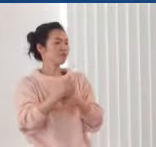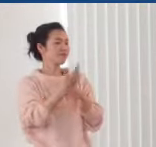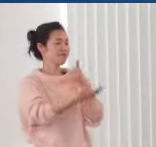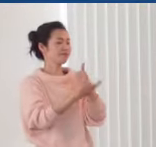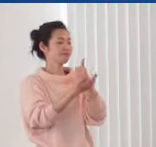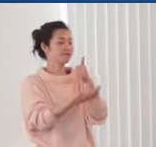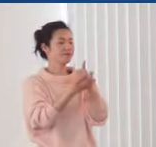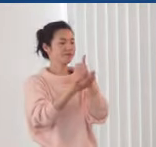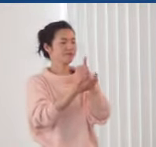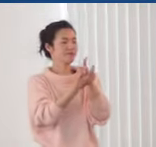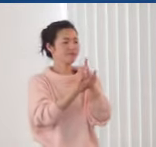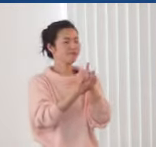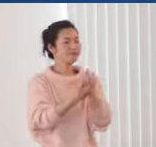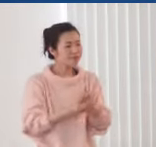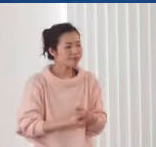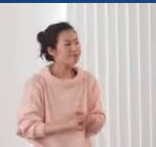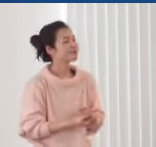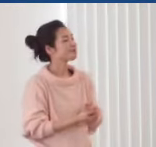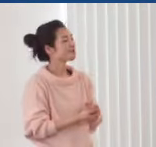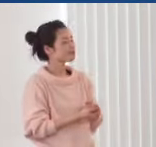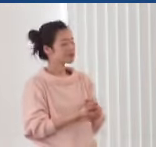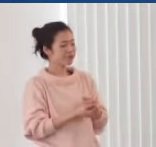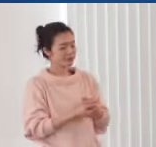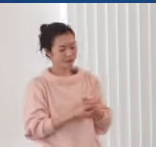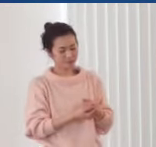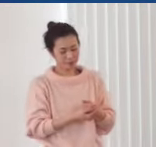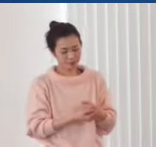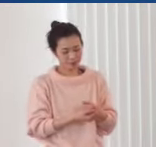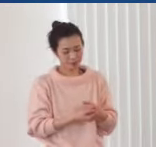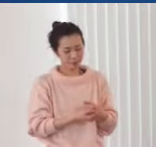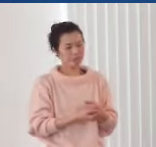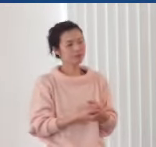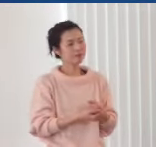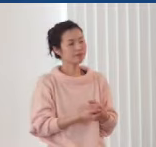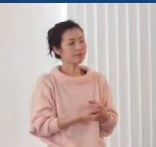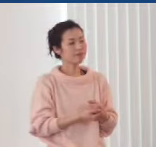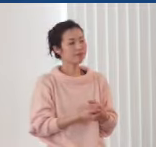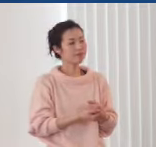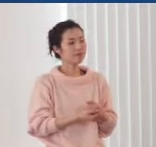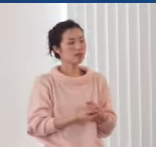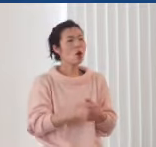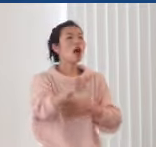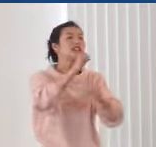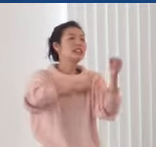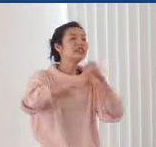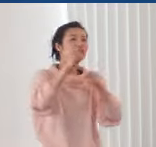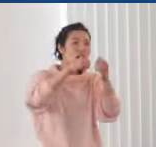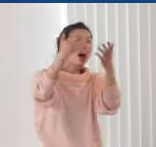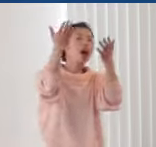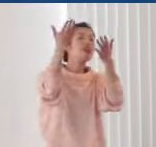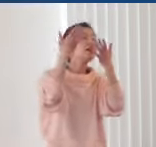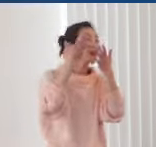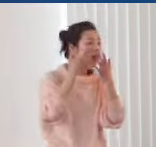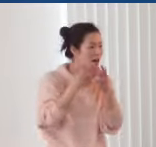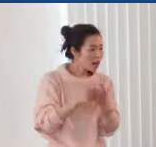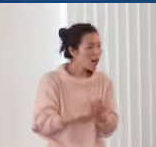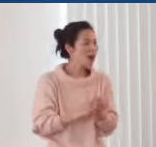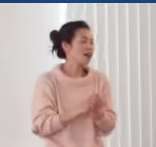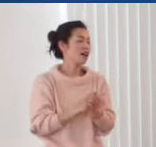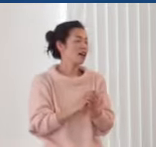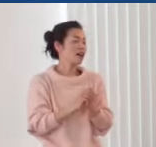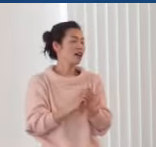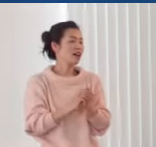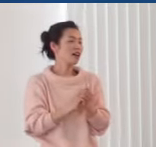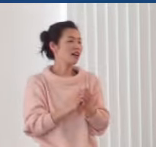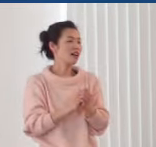人は自分の意思で決定し行動する、あるいはしない自由が与えられています。何もしなくたって時間は経